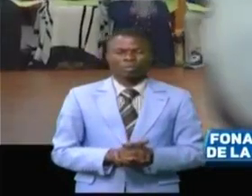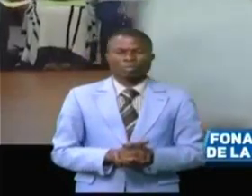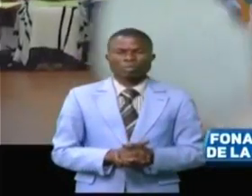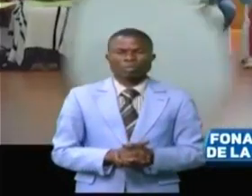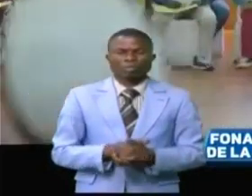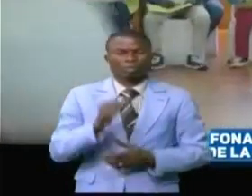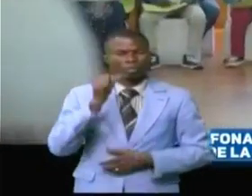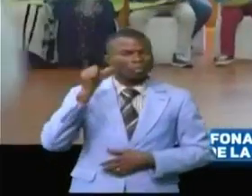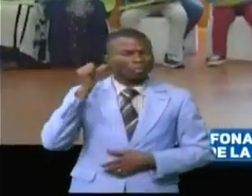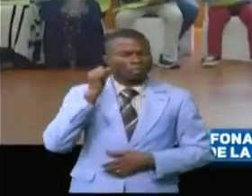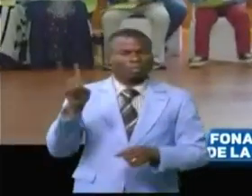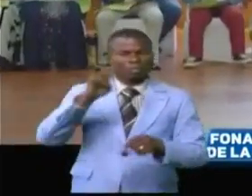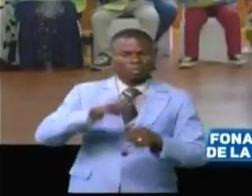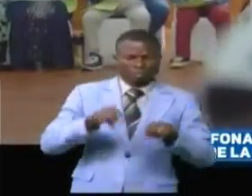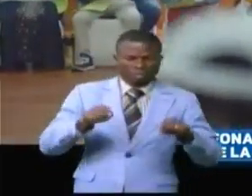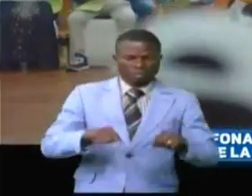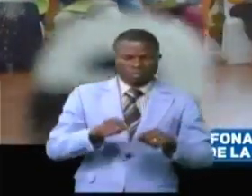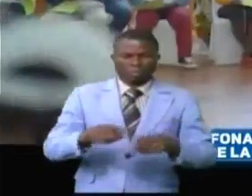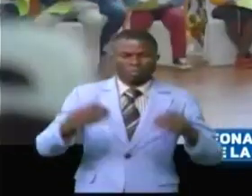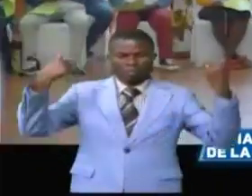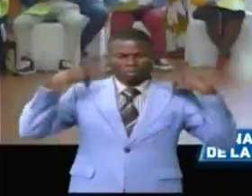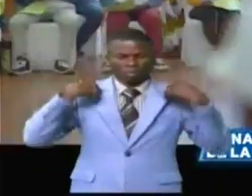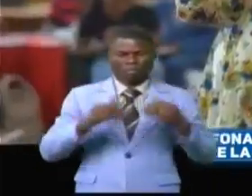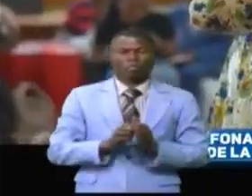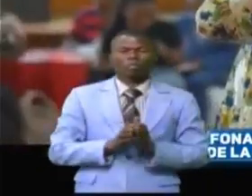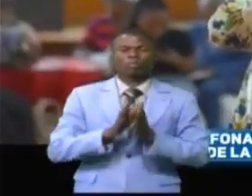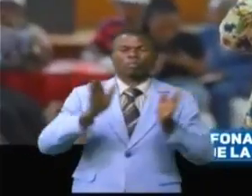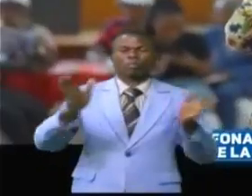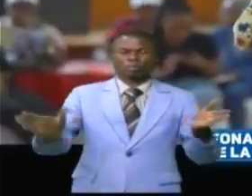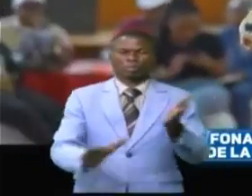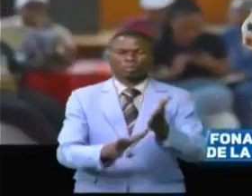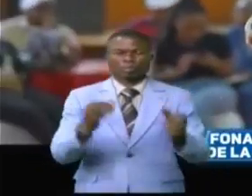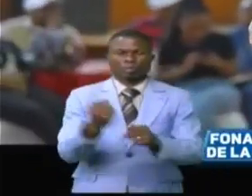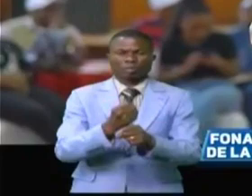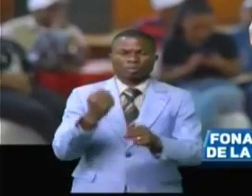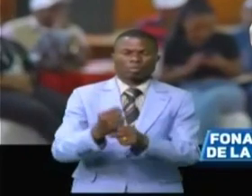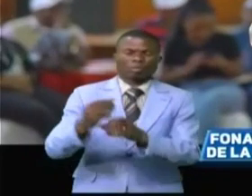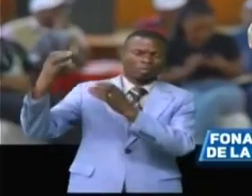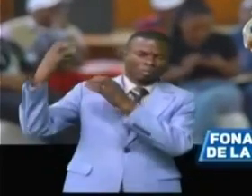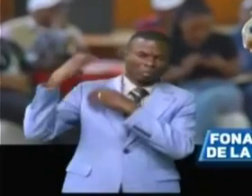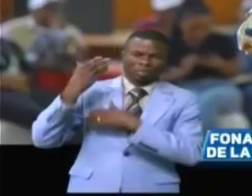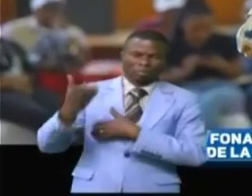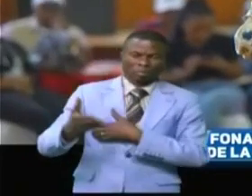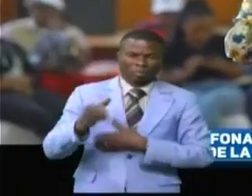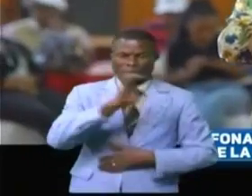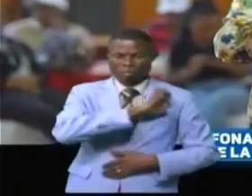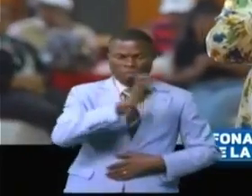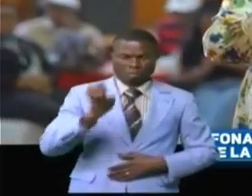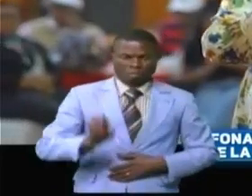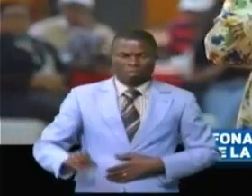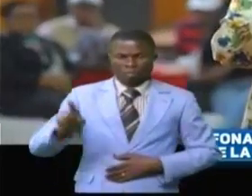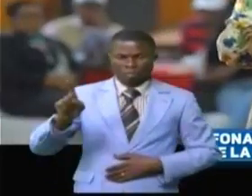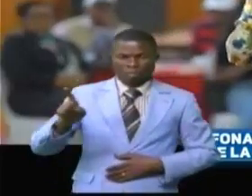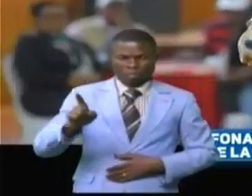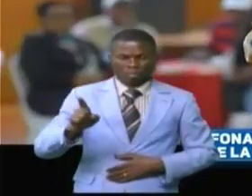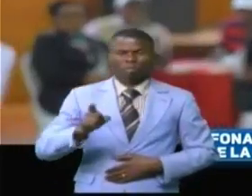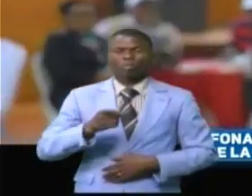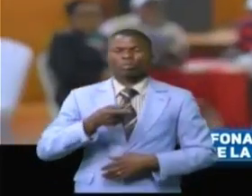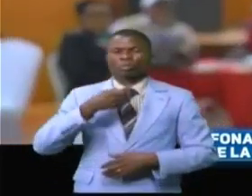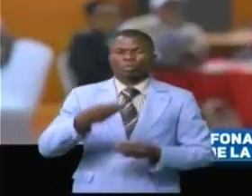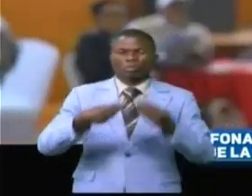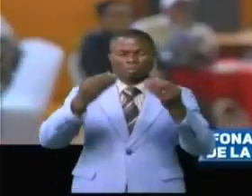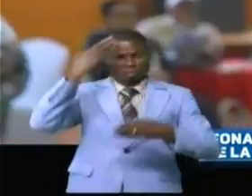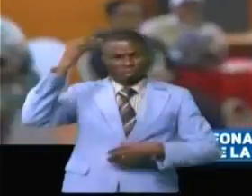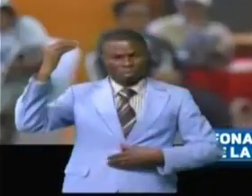Hier victime et aujourd'hui directrice générale adjointe chargée des opérations au FONAREV, Emmanuela Zandi a transmis l'espoir d'une